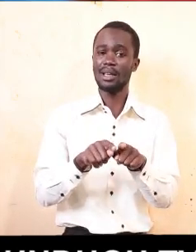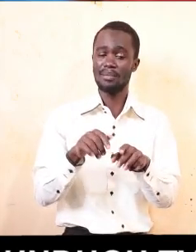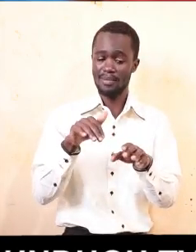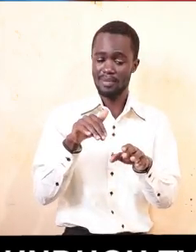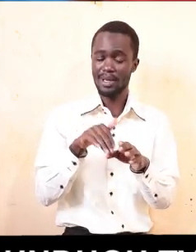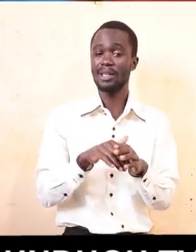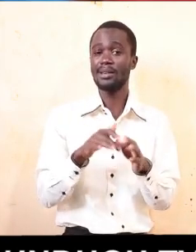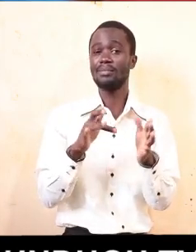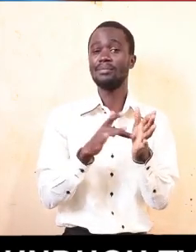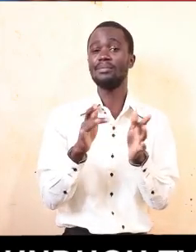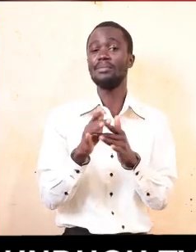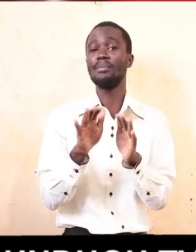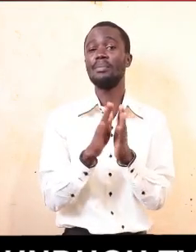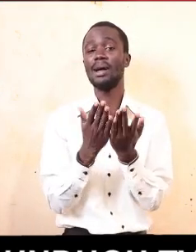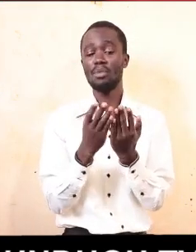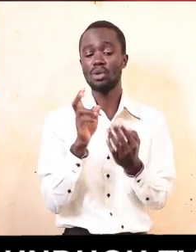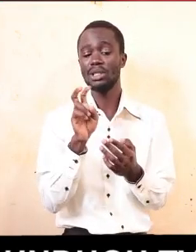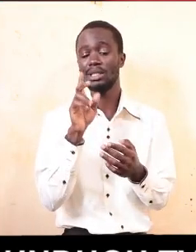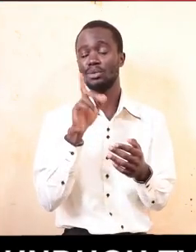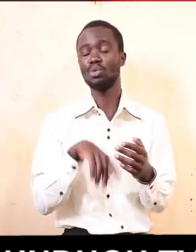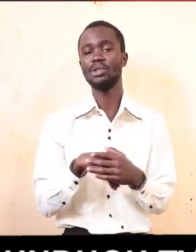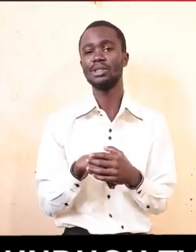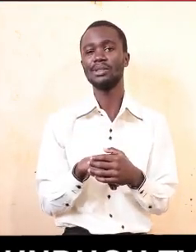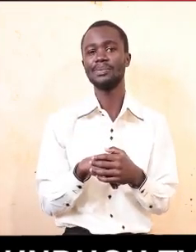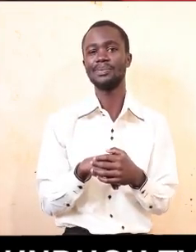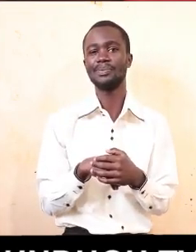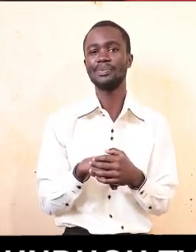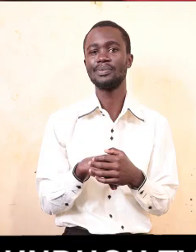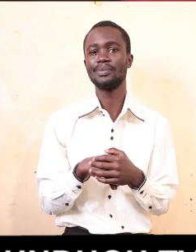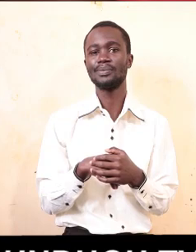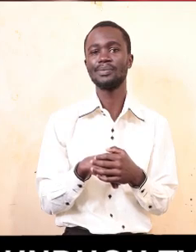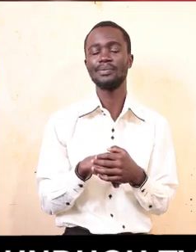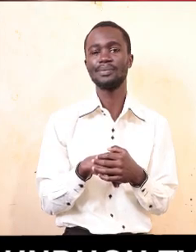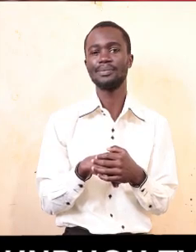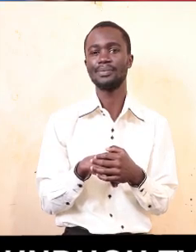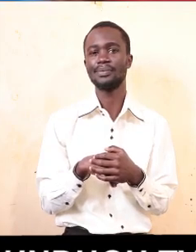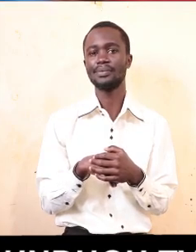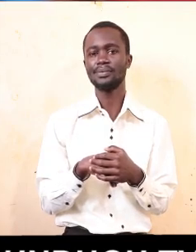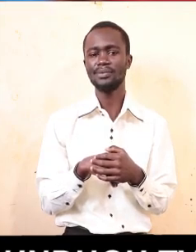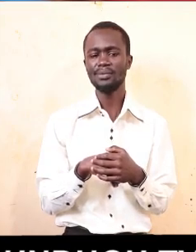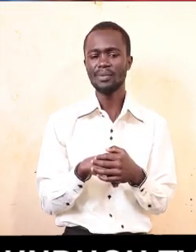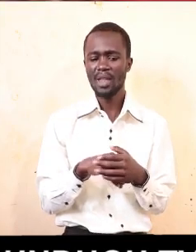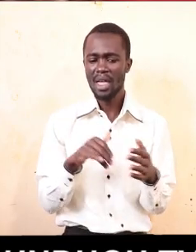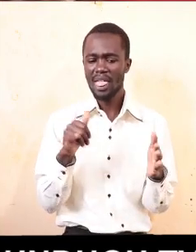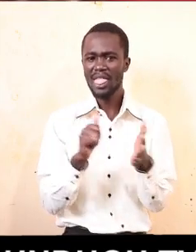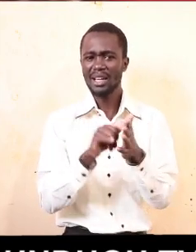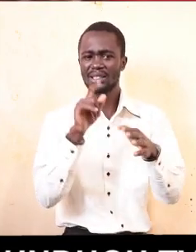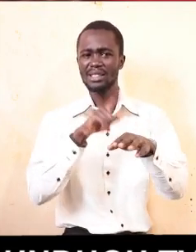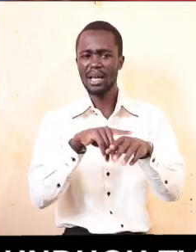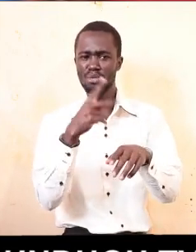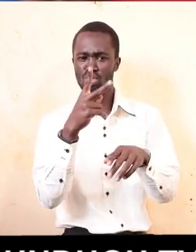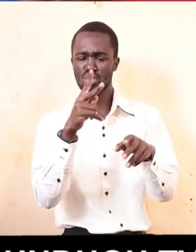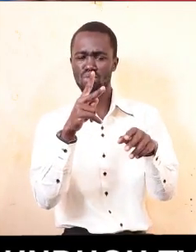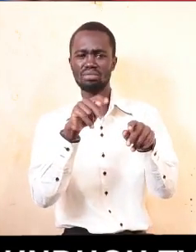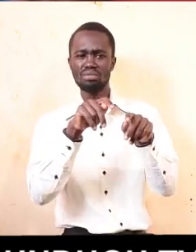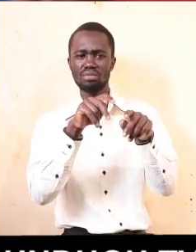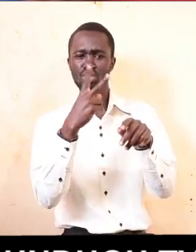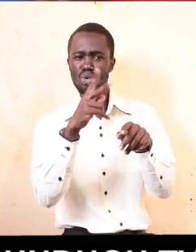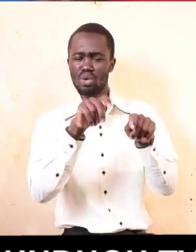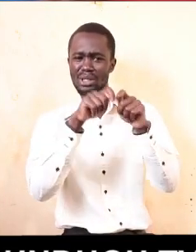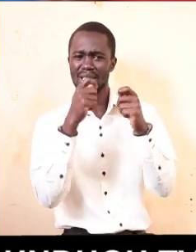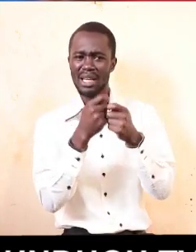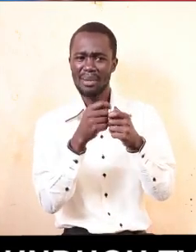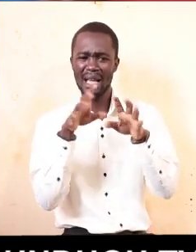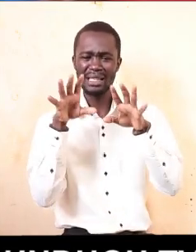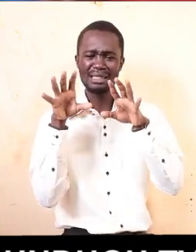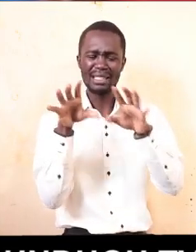kitabu hiki cha Yoeli tunaona ya kwamba wakati huu walikuwa wanadhiakiwa, na kazi walikuwa